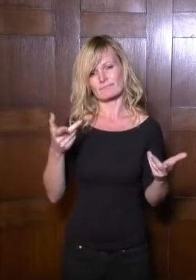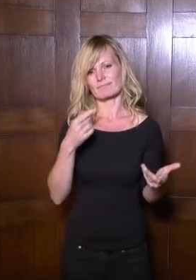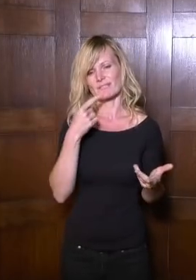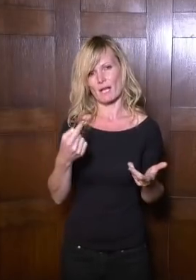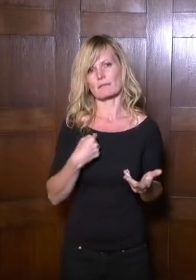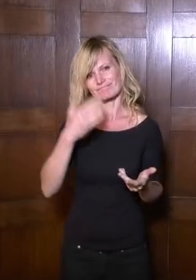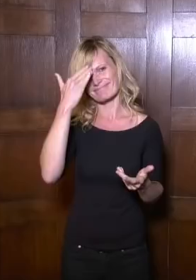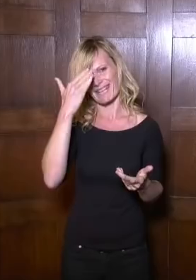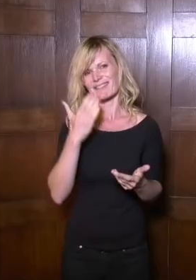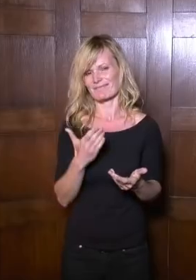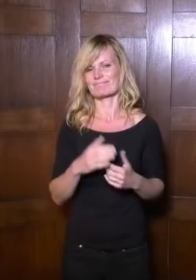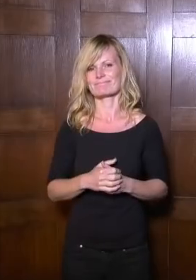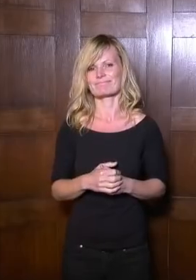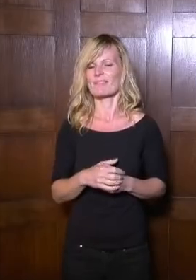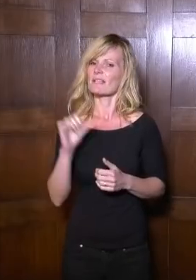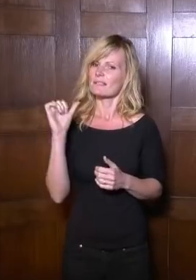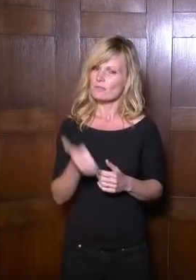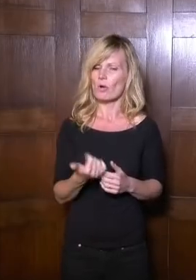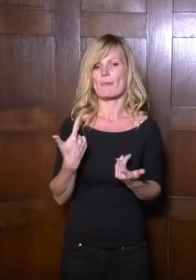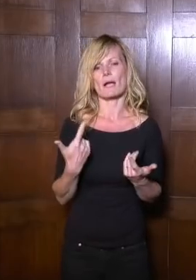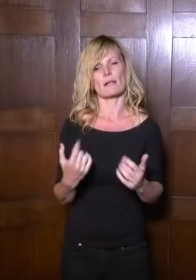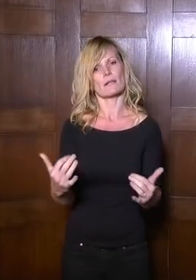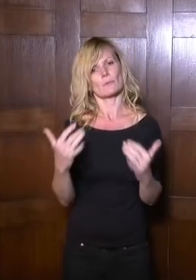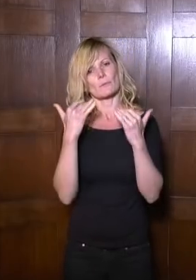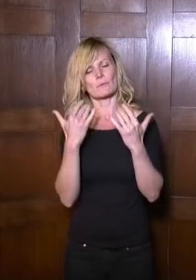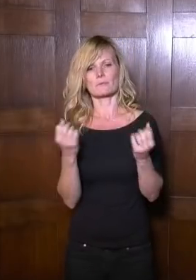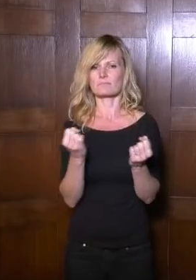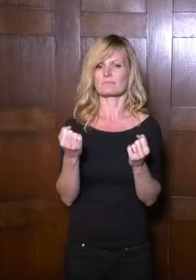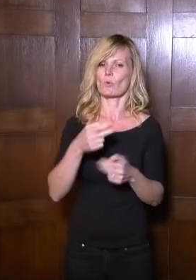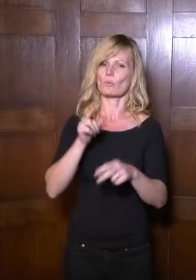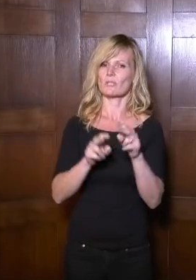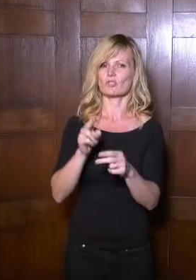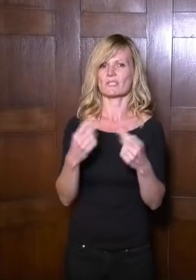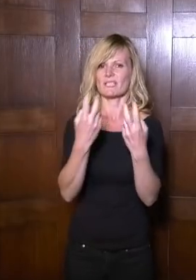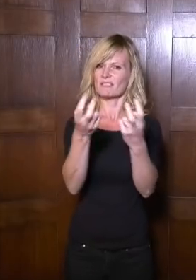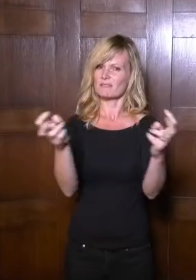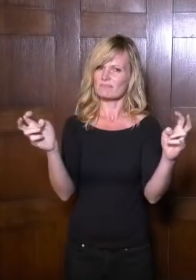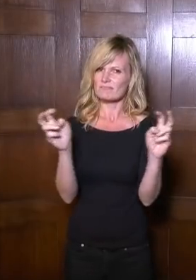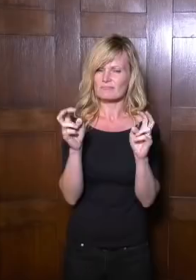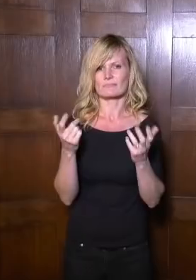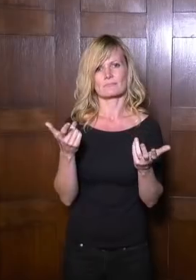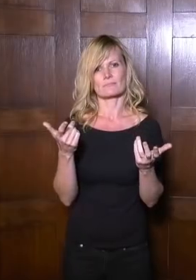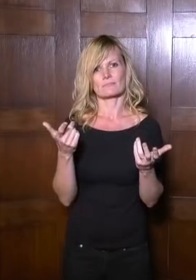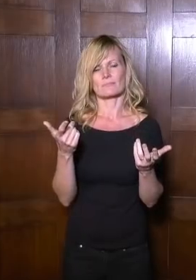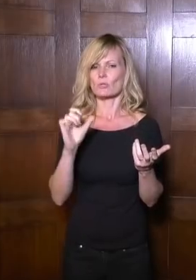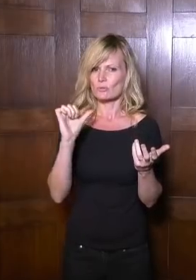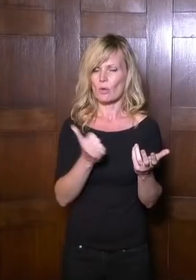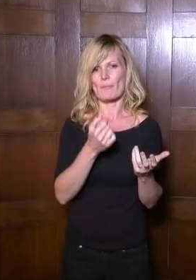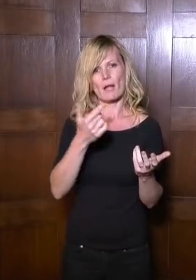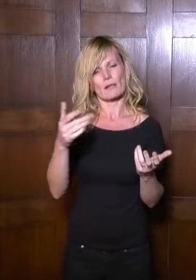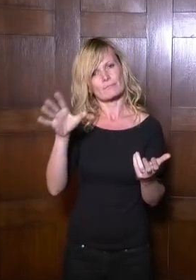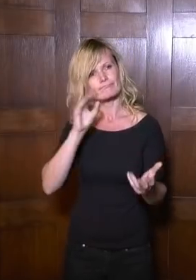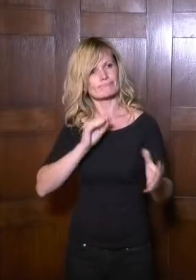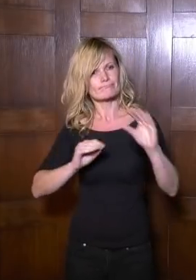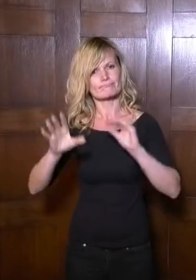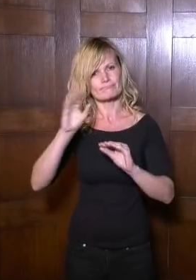nochmal beeindruckend, wenn man das hier in so unterschiedlichster Form und unterschiedlichsten Fasson kennenlernen kann. Ich möchte gleich vorweg sagen,